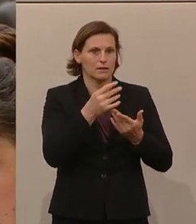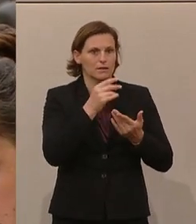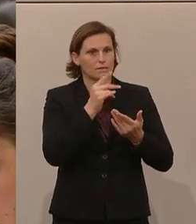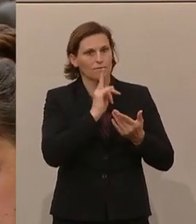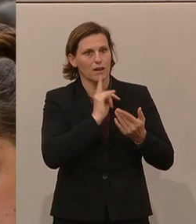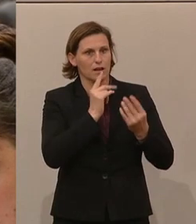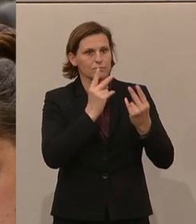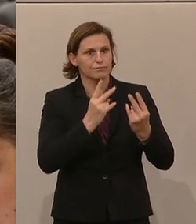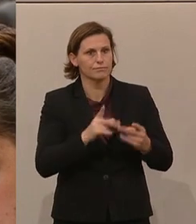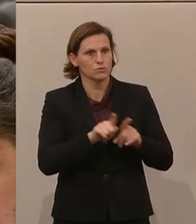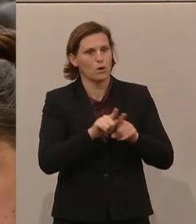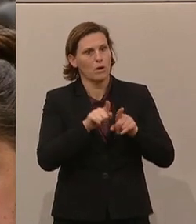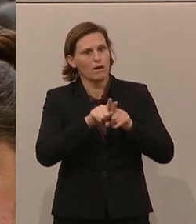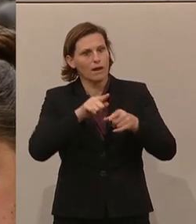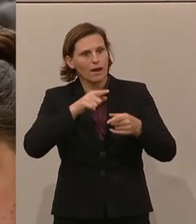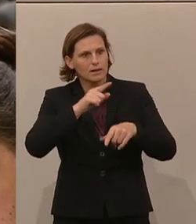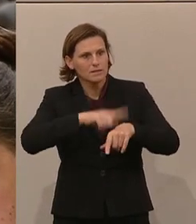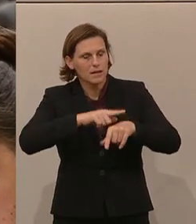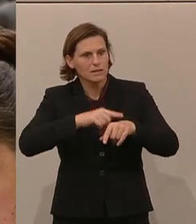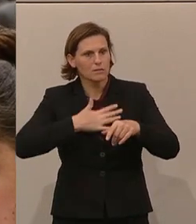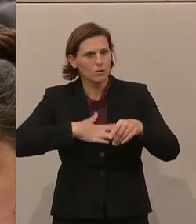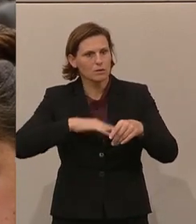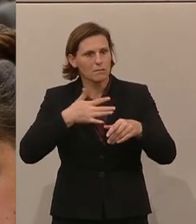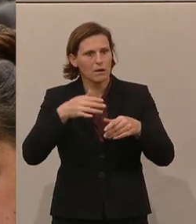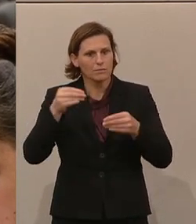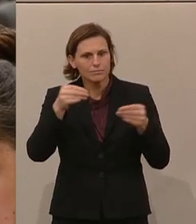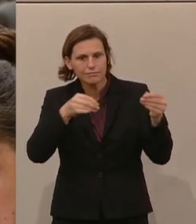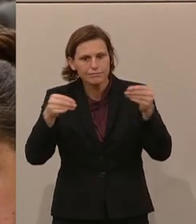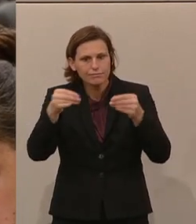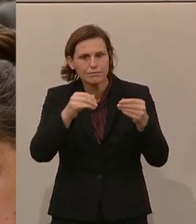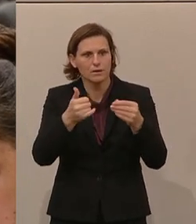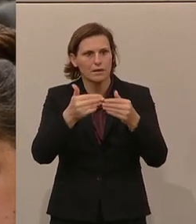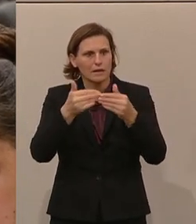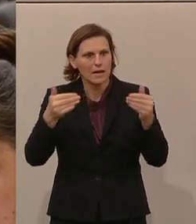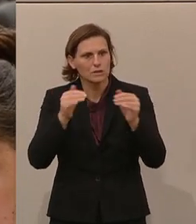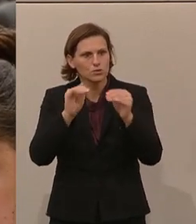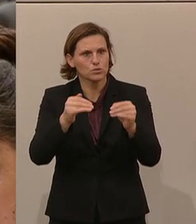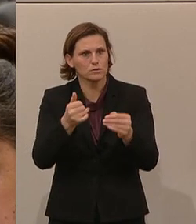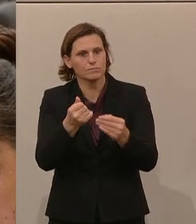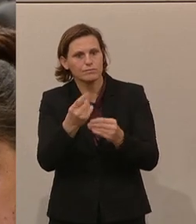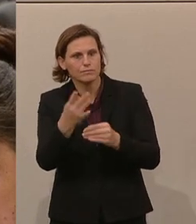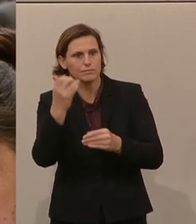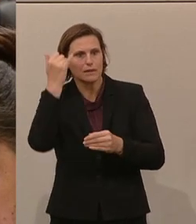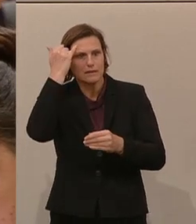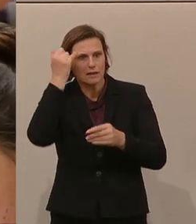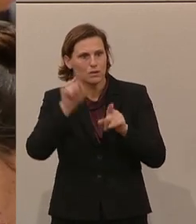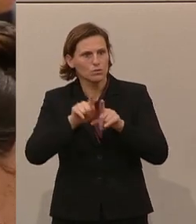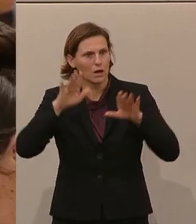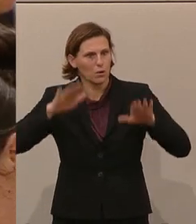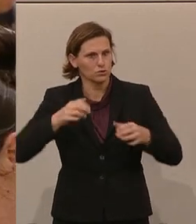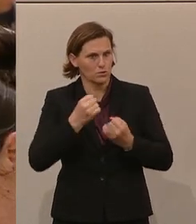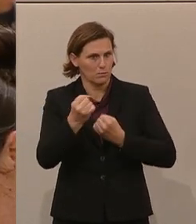gleichzeitig wollen wir aber auch mehr investieren aus dem Grenzschutz und viele weitere Ideen, die wir in der Migration und Asylpolitik